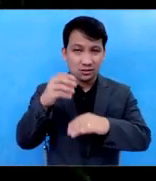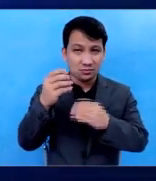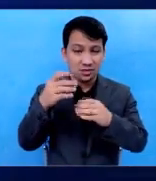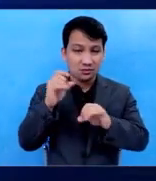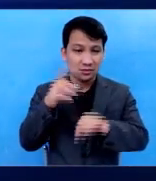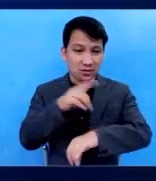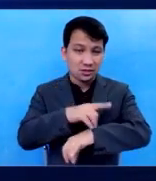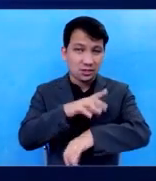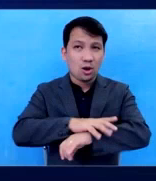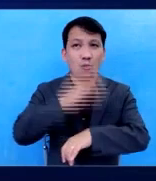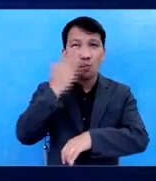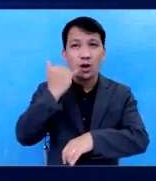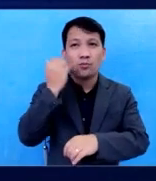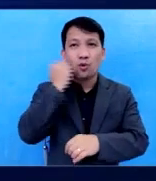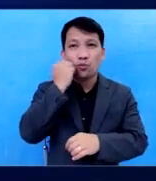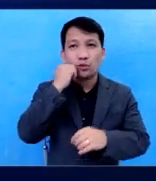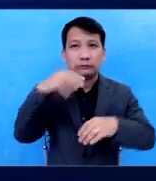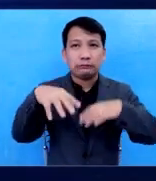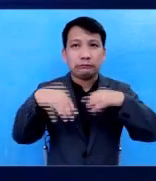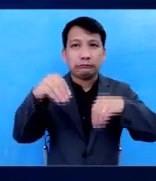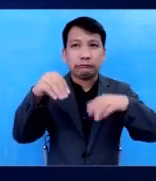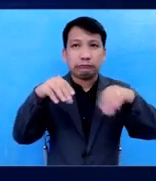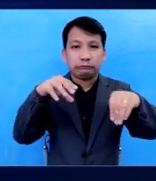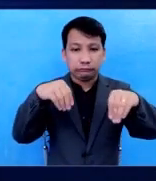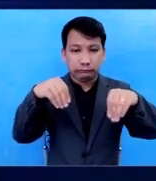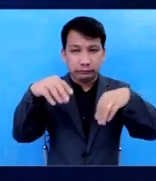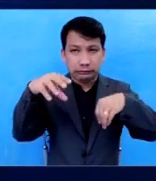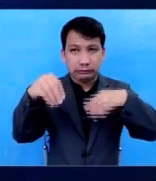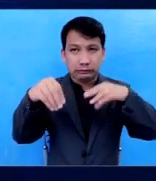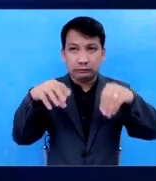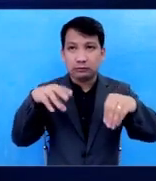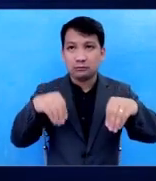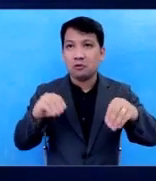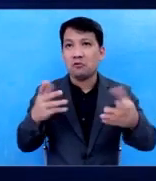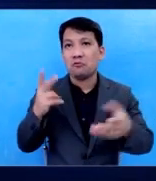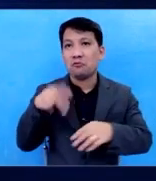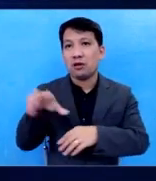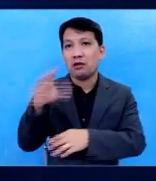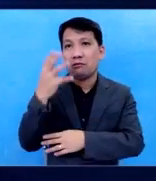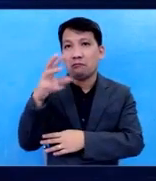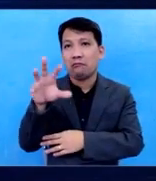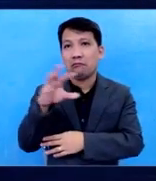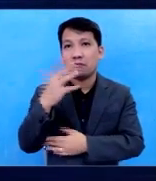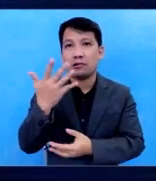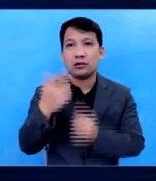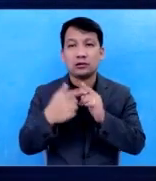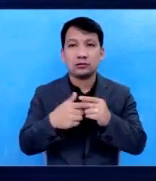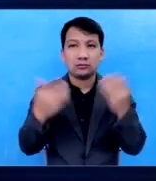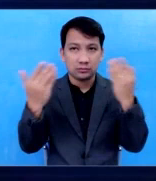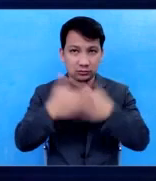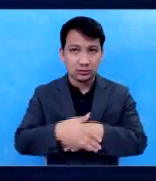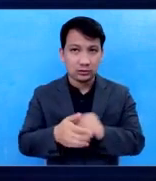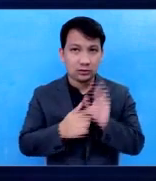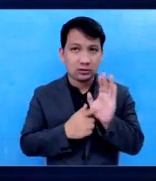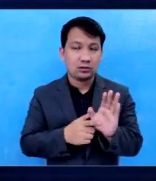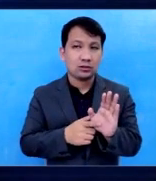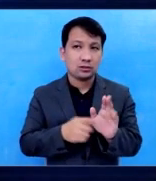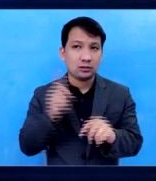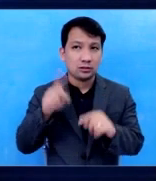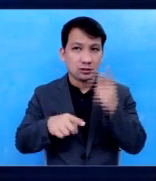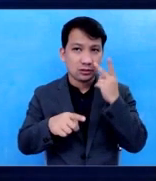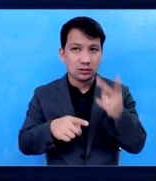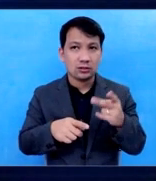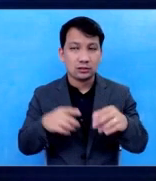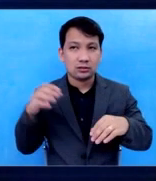probinsya. Siyempre, pagka nagba-brownout, di ba, wala ka electric pan. Yung pagdilim, agaw, liwanag at saka dilim, nandyan